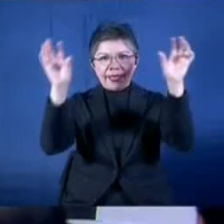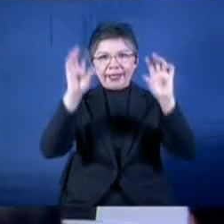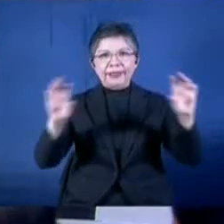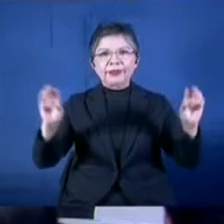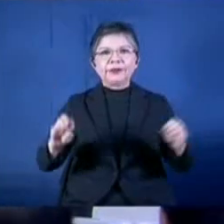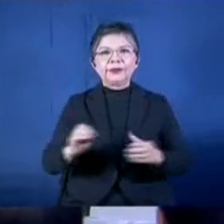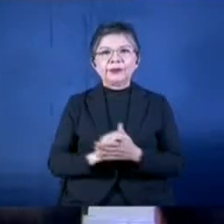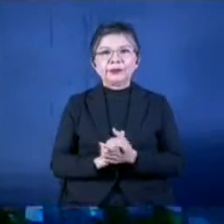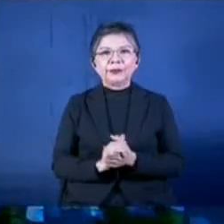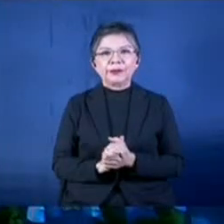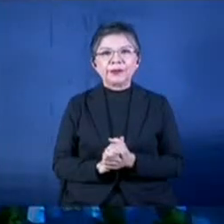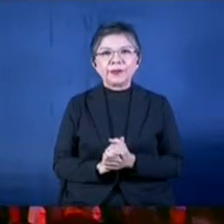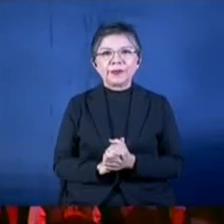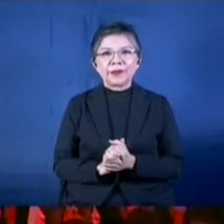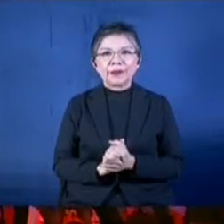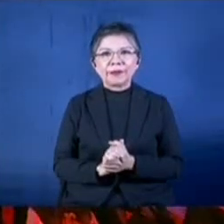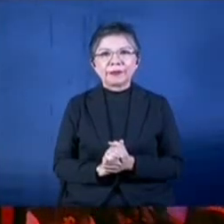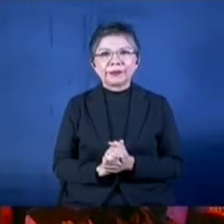Raya.